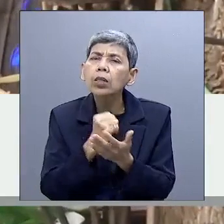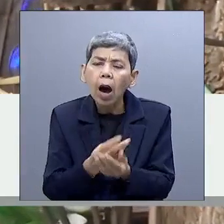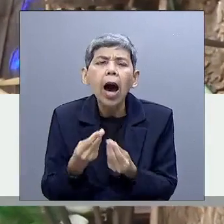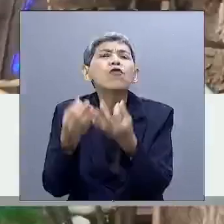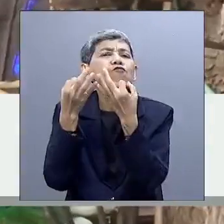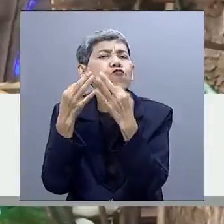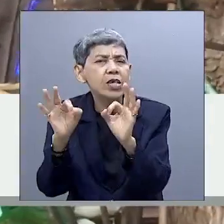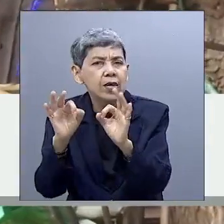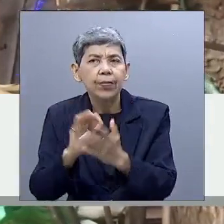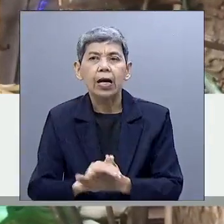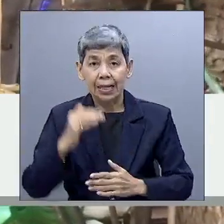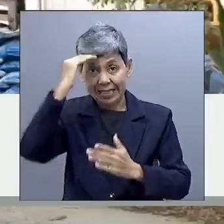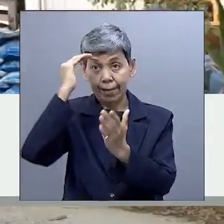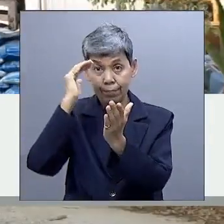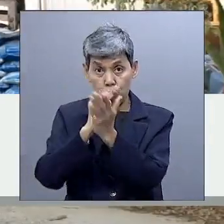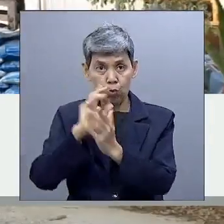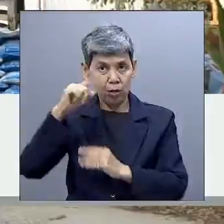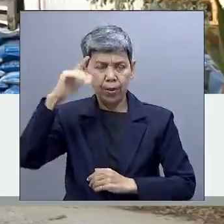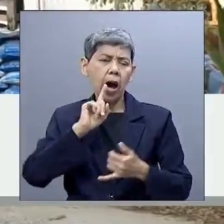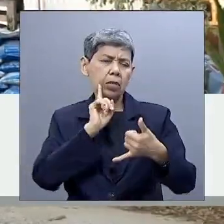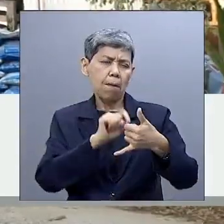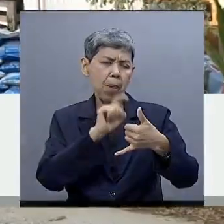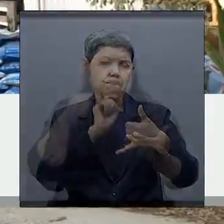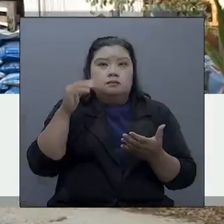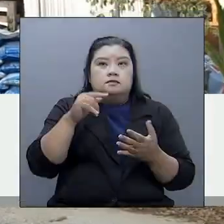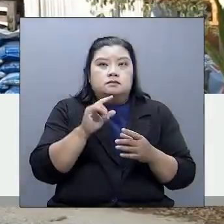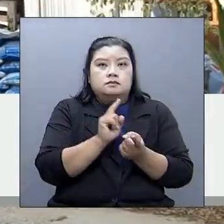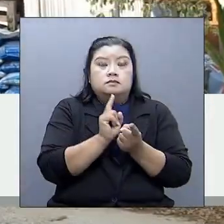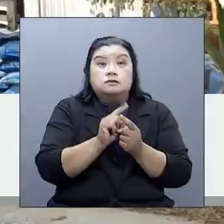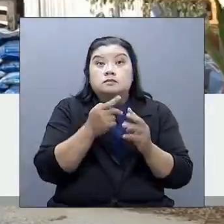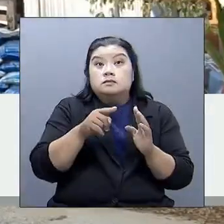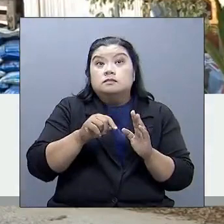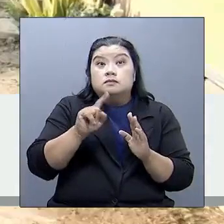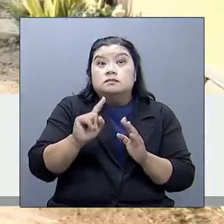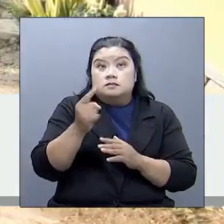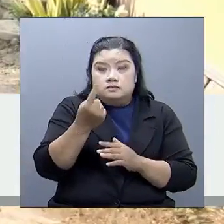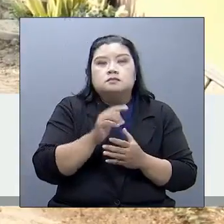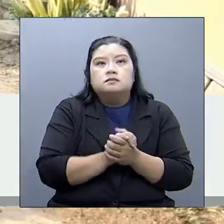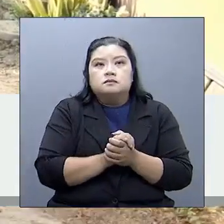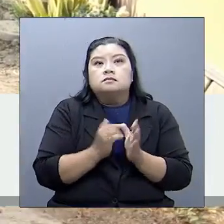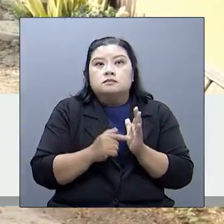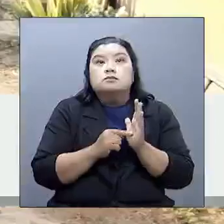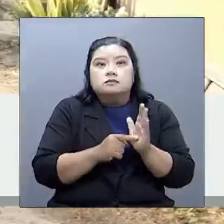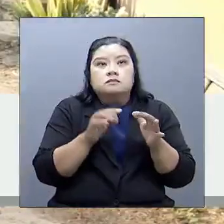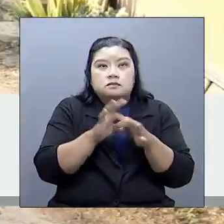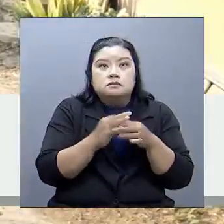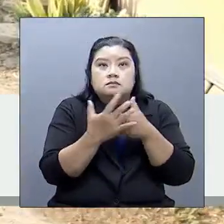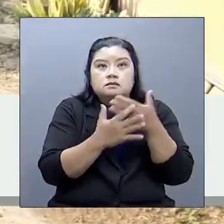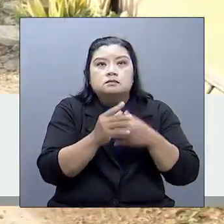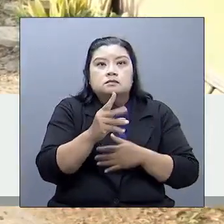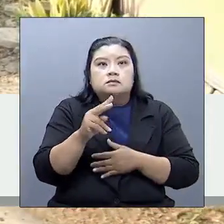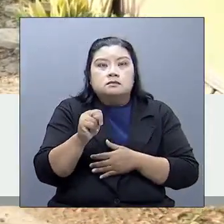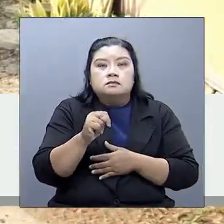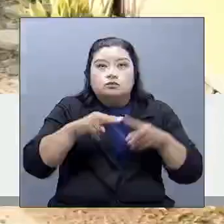รีจากนั้นตำรวจเชิญตัวพี่สาวไปสอบปากคำที่สภ.บางแพเพิ่มเติมนะคะไปเก็บตัวอย่าง DNA เพื่อนำส่งศูนย์พิสู